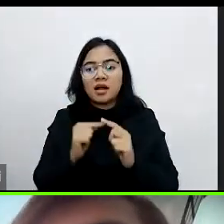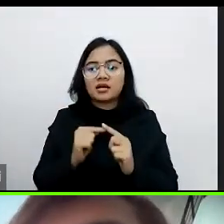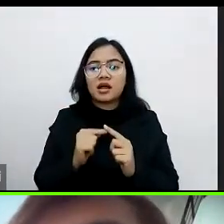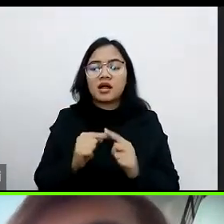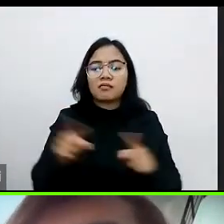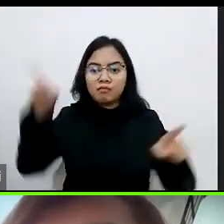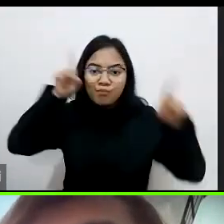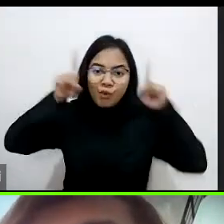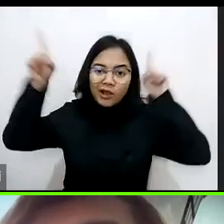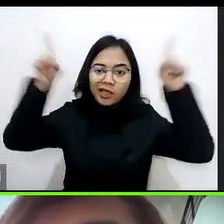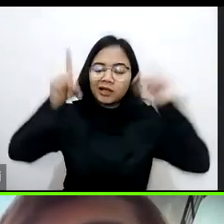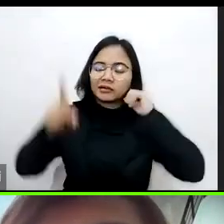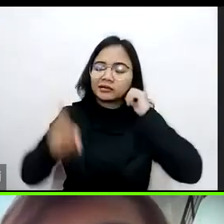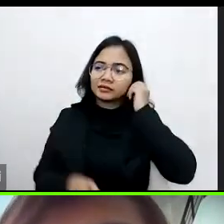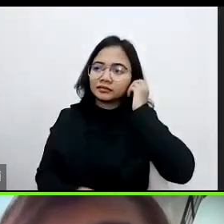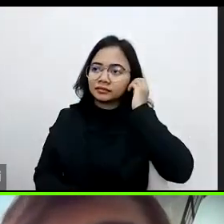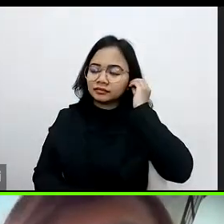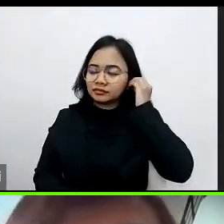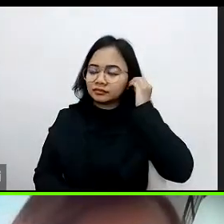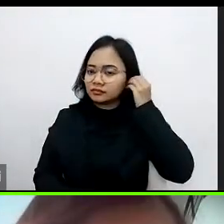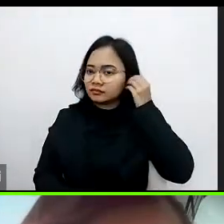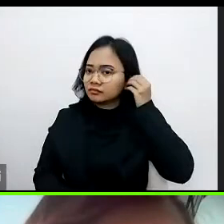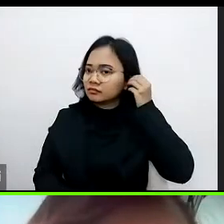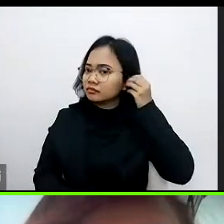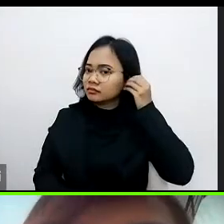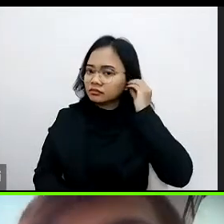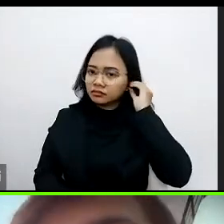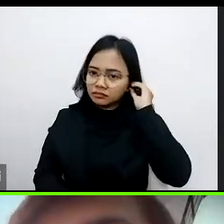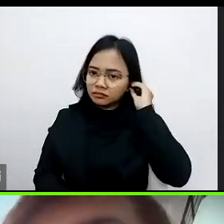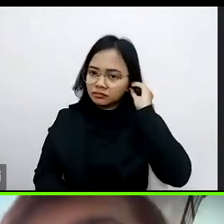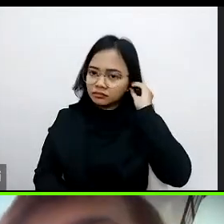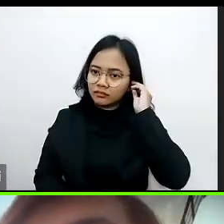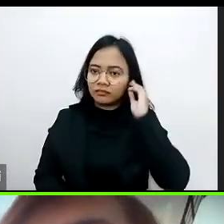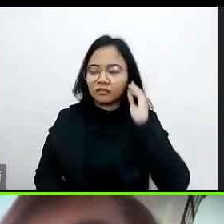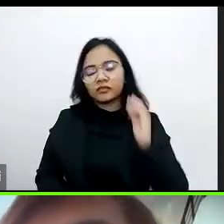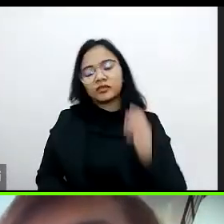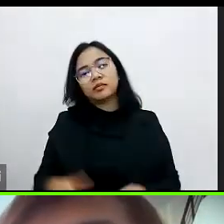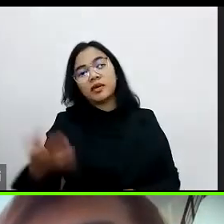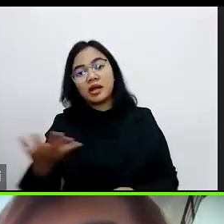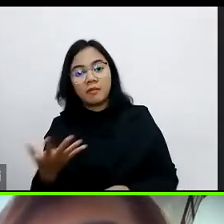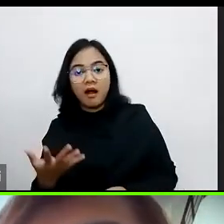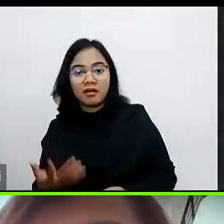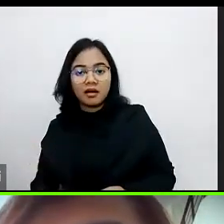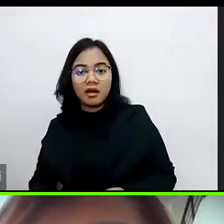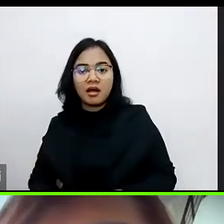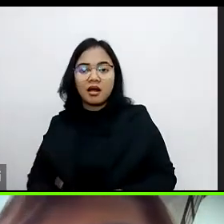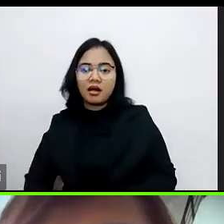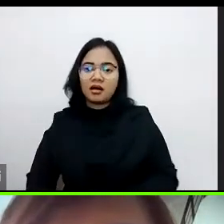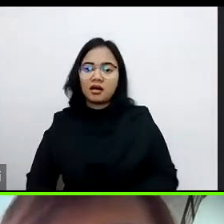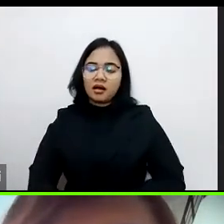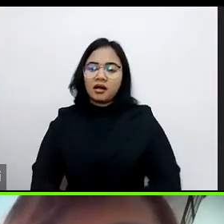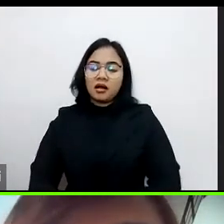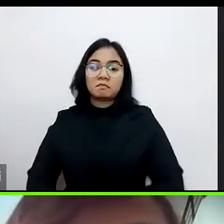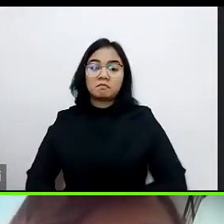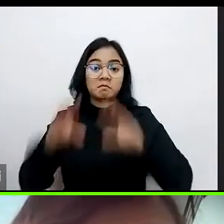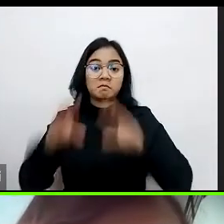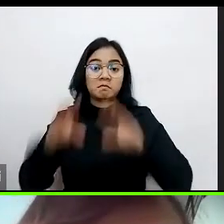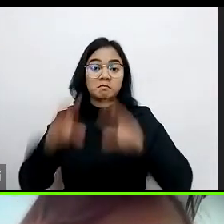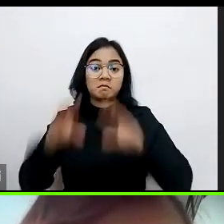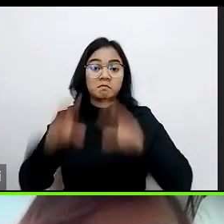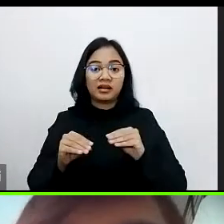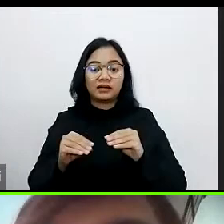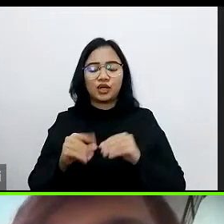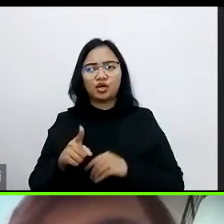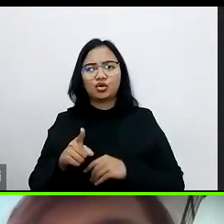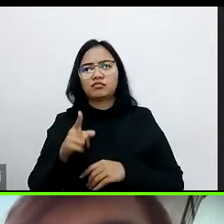ya. Nah, tidak adanya political will tentunya kan berakar ya, bagaimana institusi pendidikan kita ini masih sangat